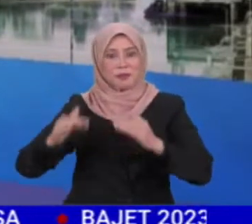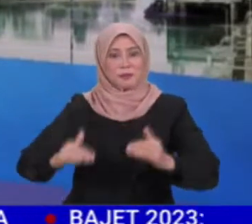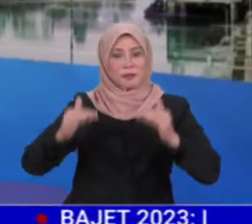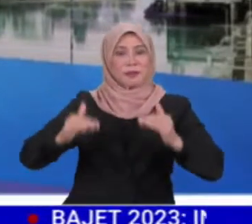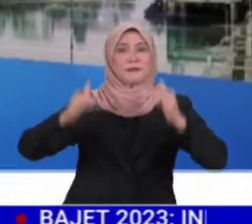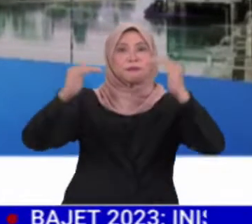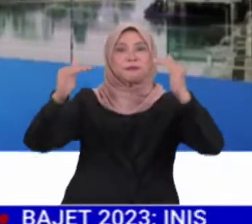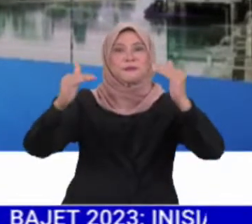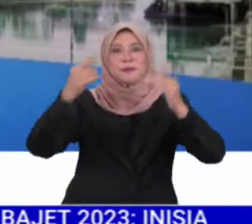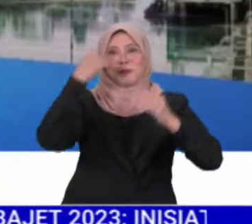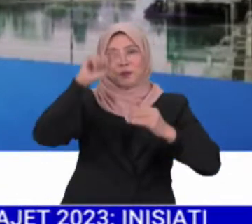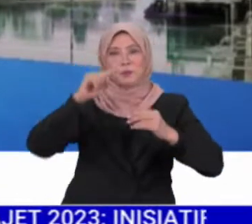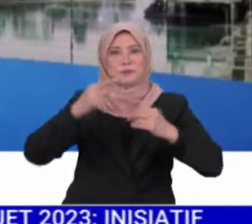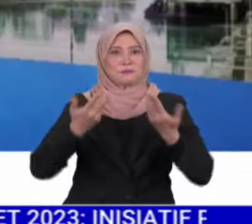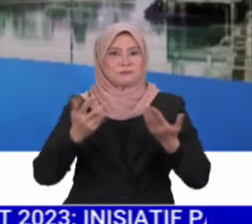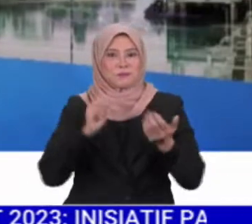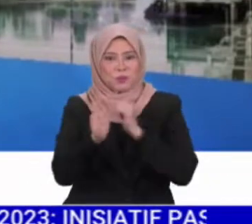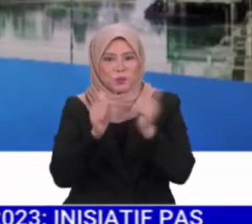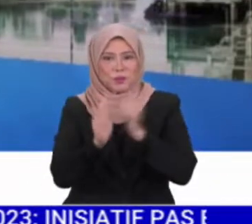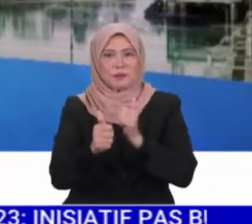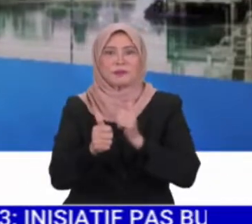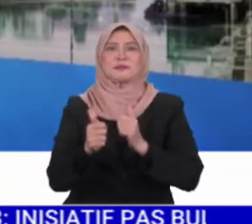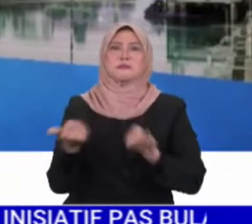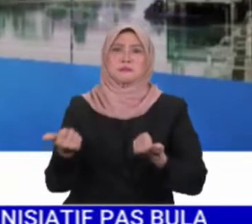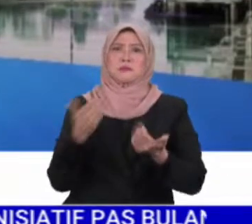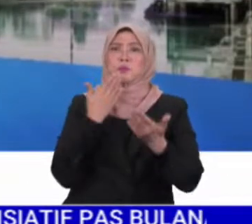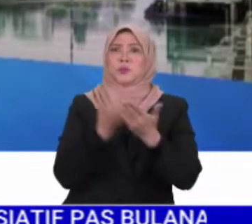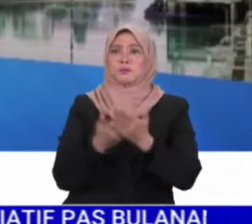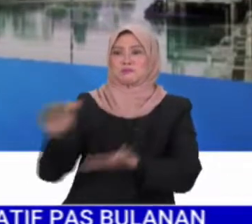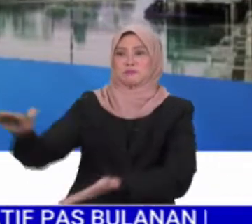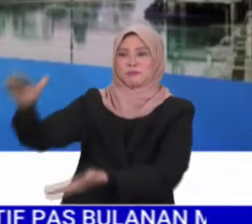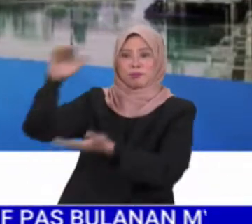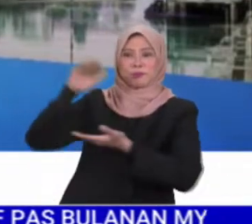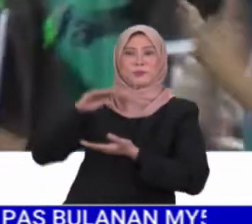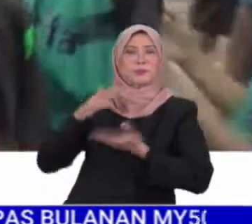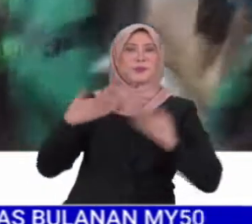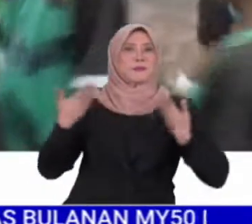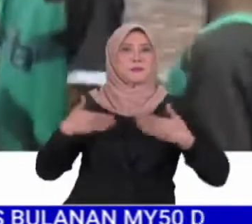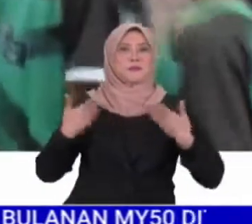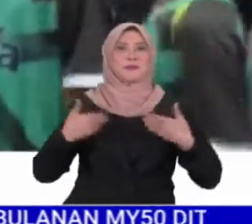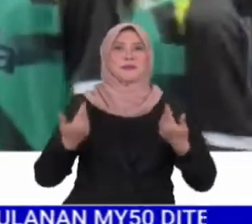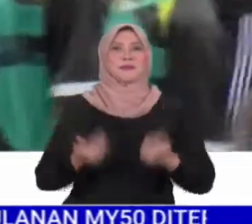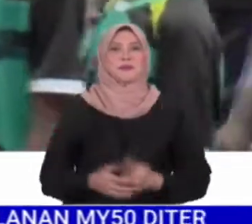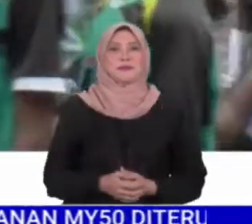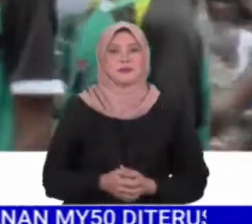dan pembinaan kemudahan sukan nyata memberi kabar gembira.